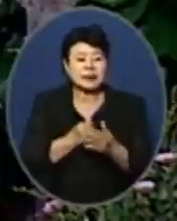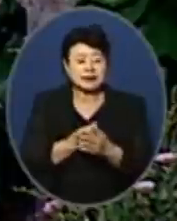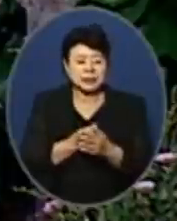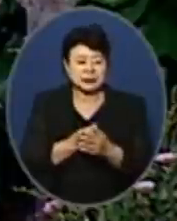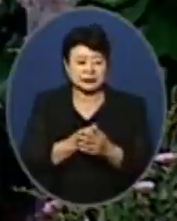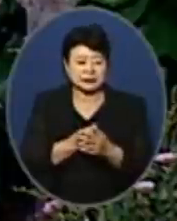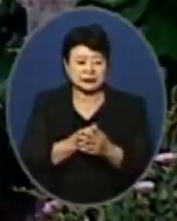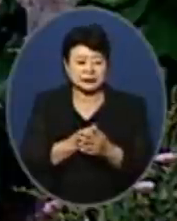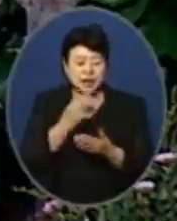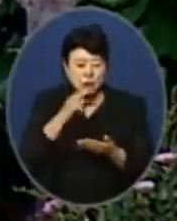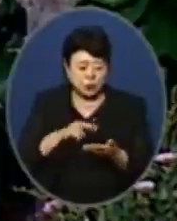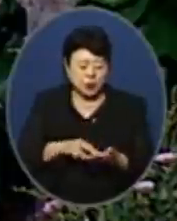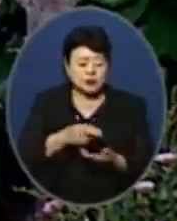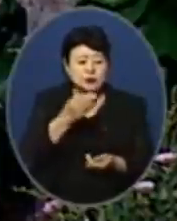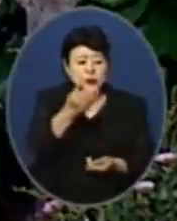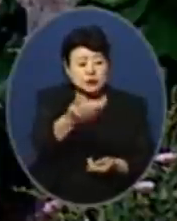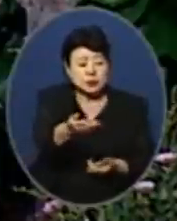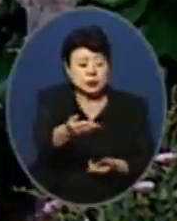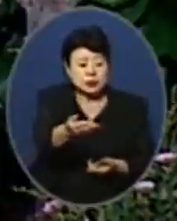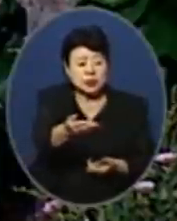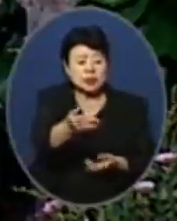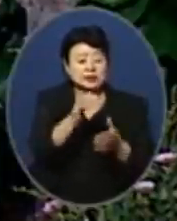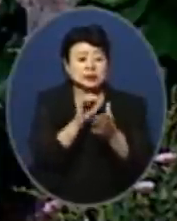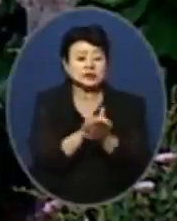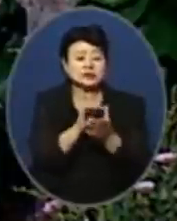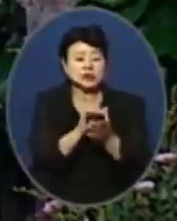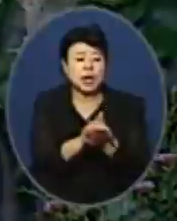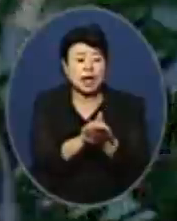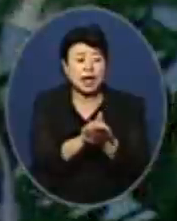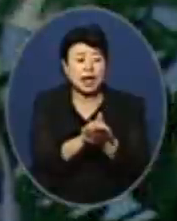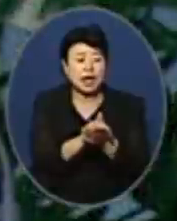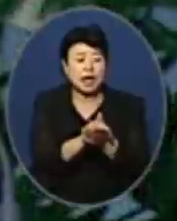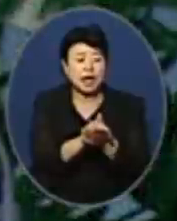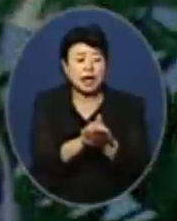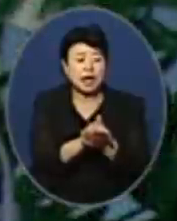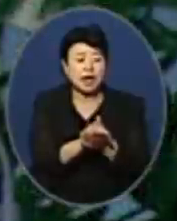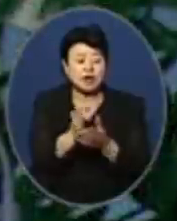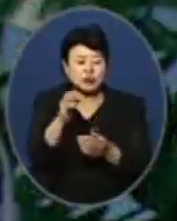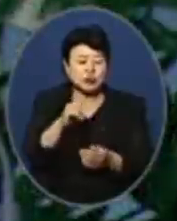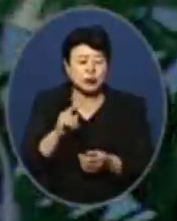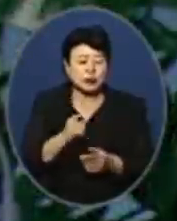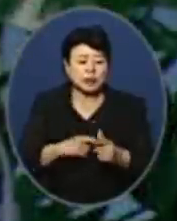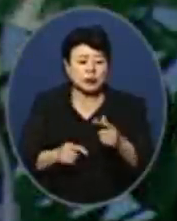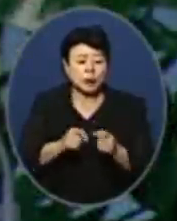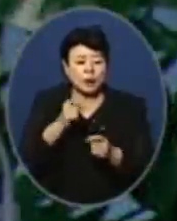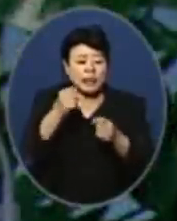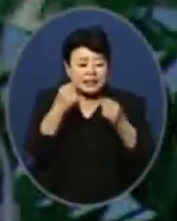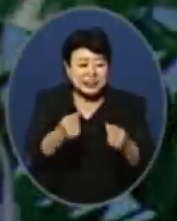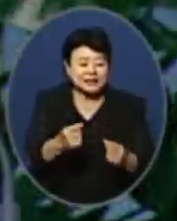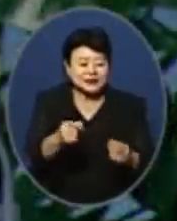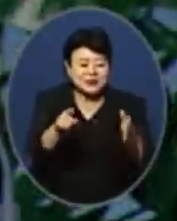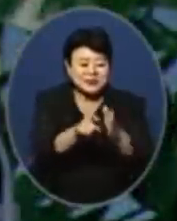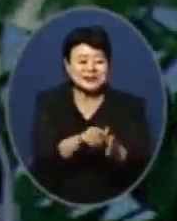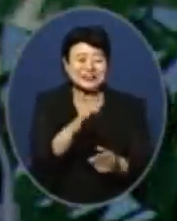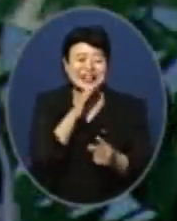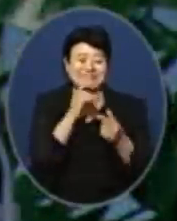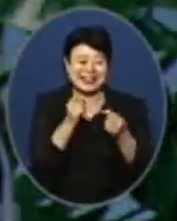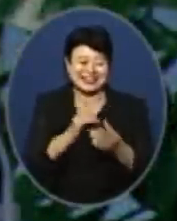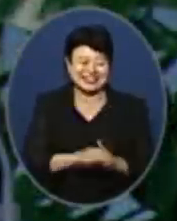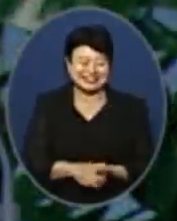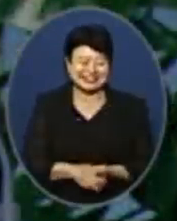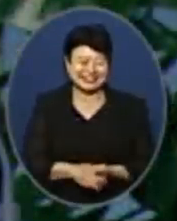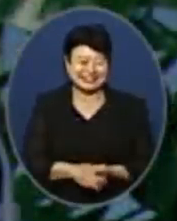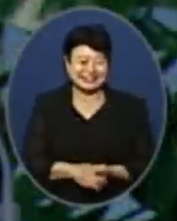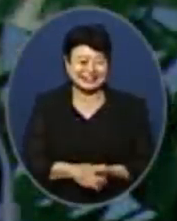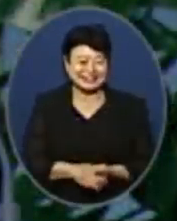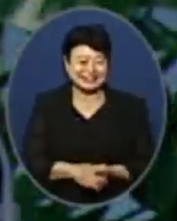하면서 편지를 보냈는데 그 친구가 마틴 루터보다 더 오래 사는 줄 믿으시면 아멘하시기